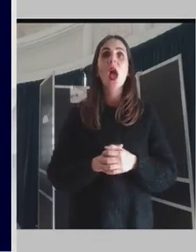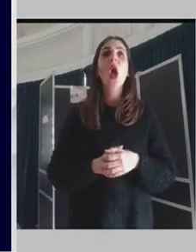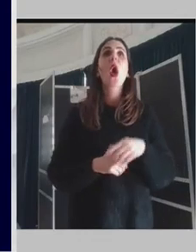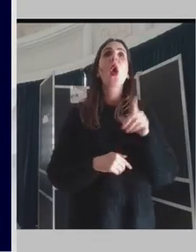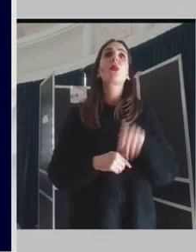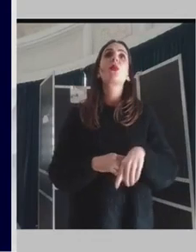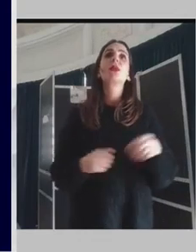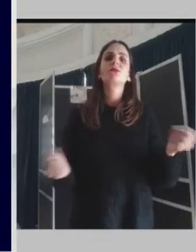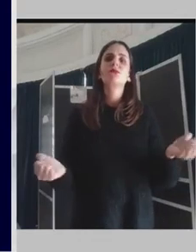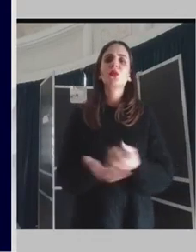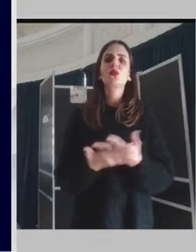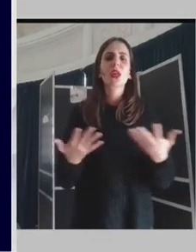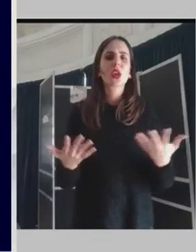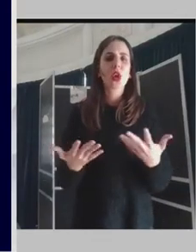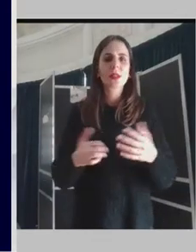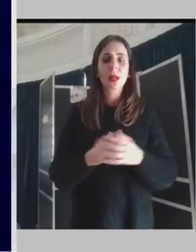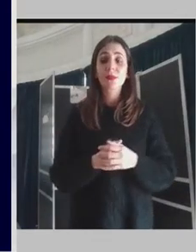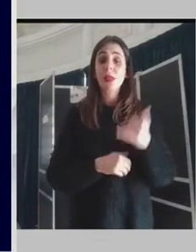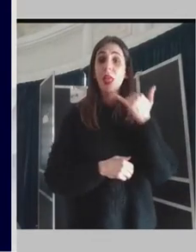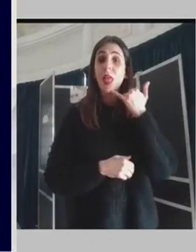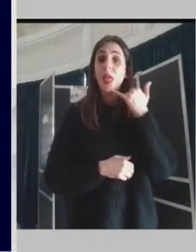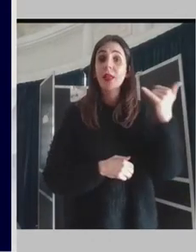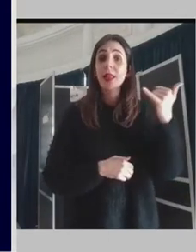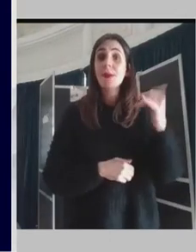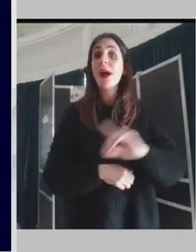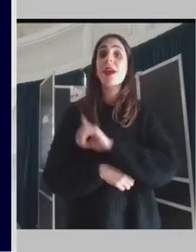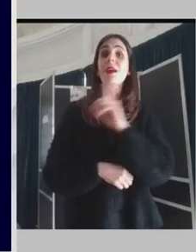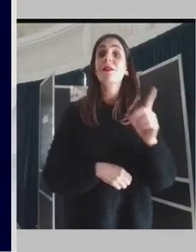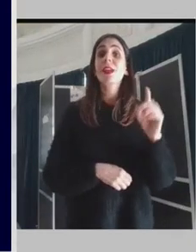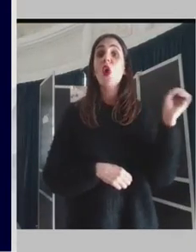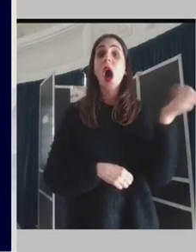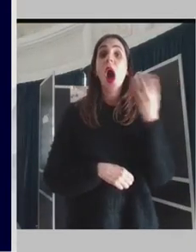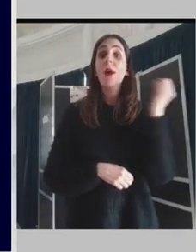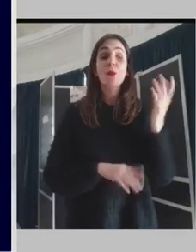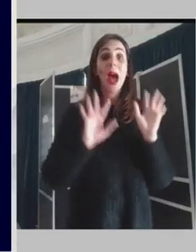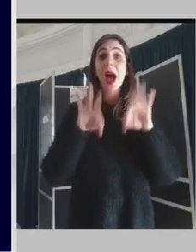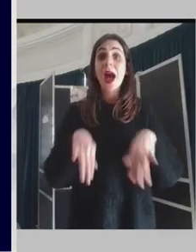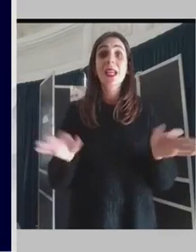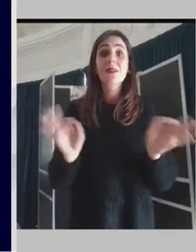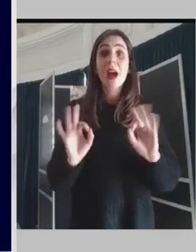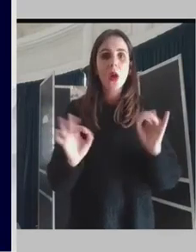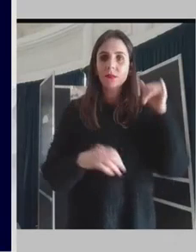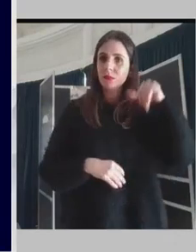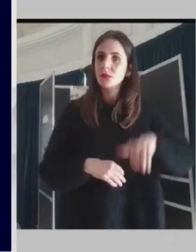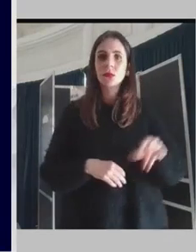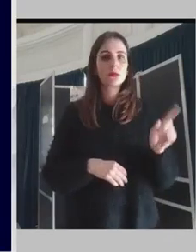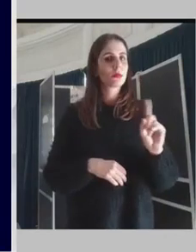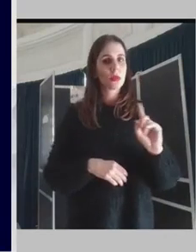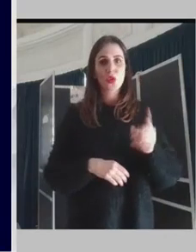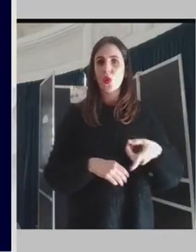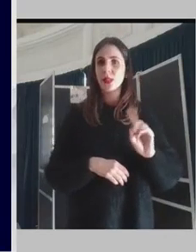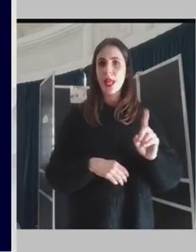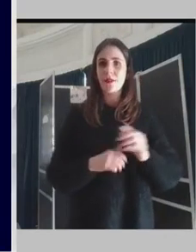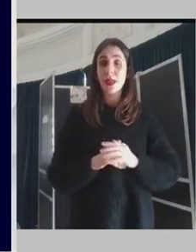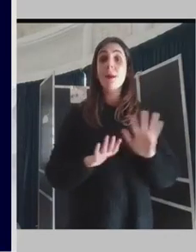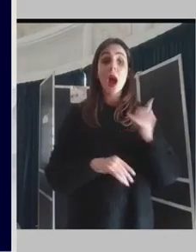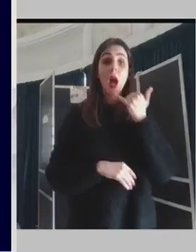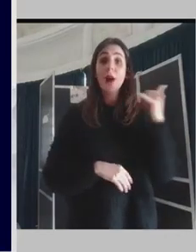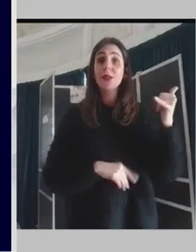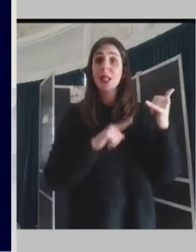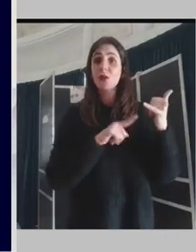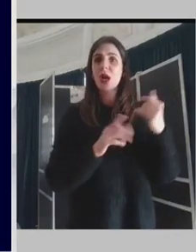la chiamata non si interrompe finché non arriva l'ambulanza. Altra cosa importantissima: perché è fondamentale la telefonata?